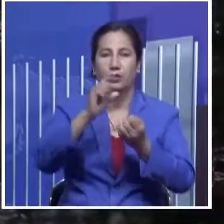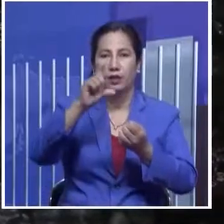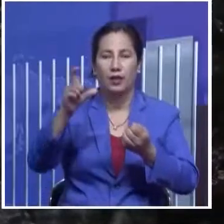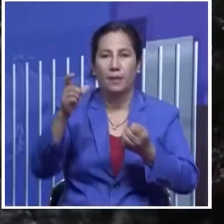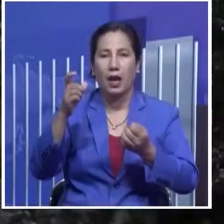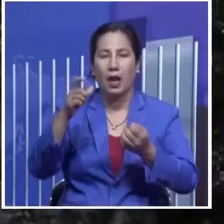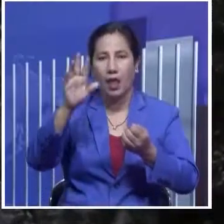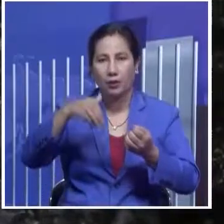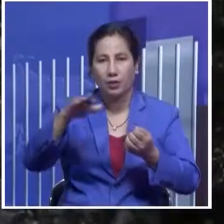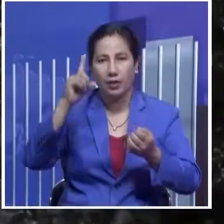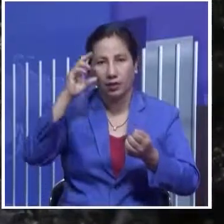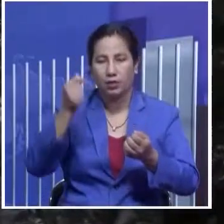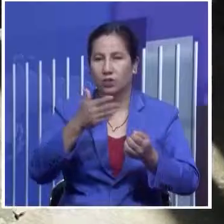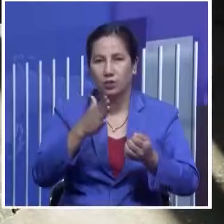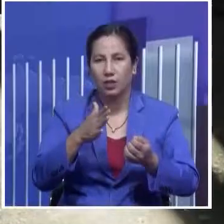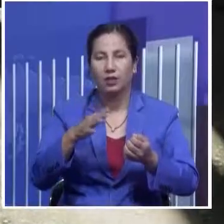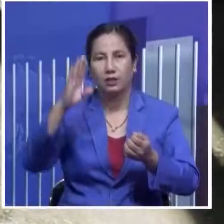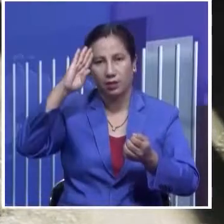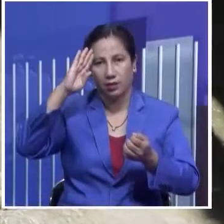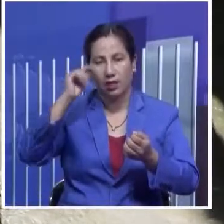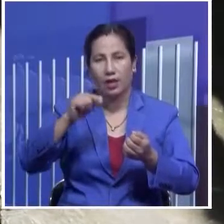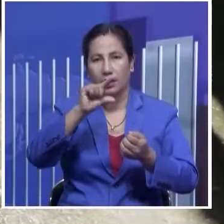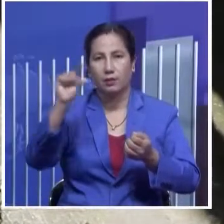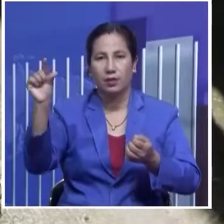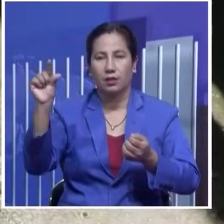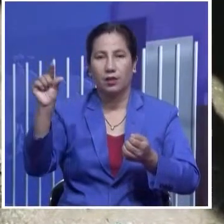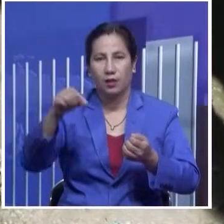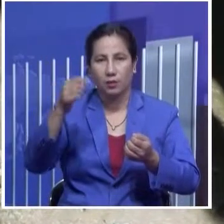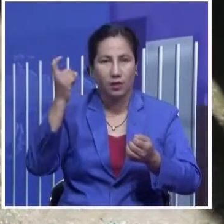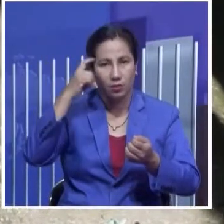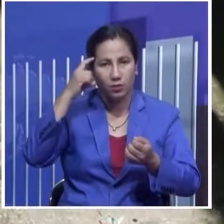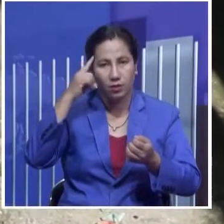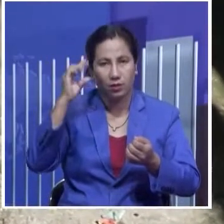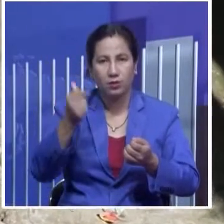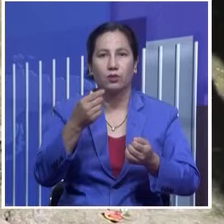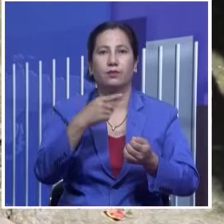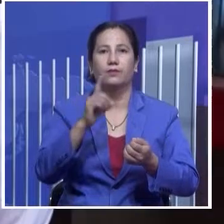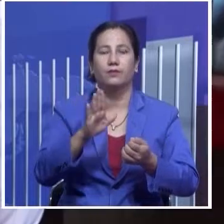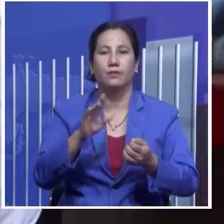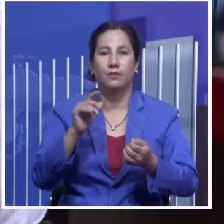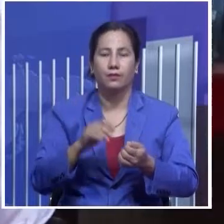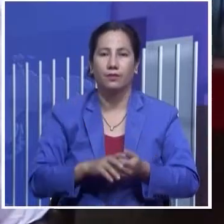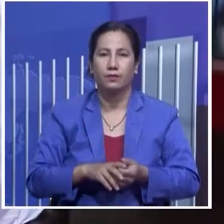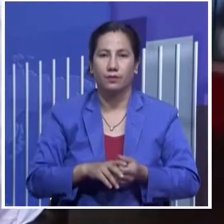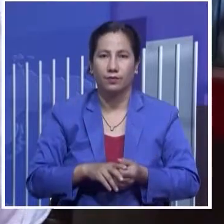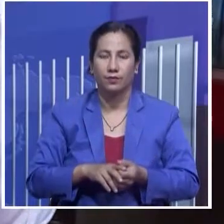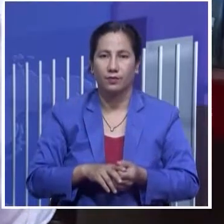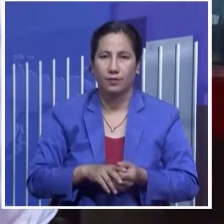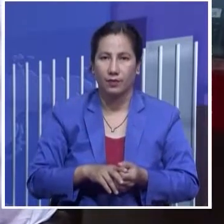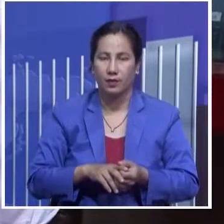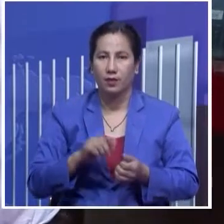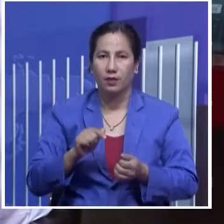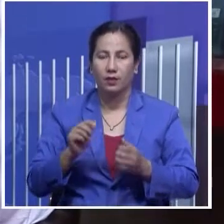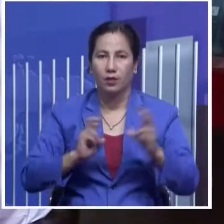आवत जावतमा सजिलो छैन। सरकारले यस विषयमा सोच्न जरुरी रहेको बताउँछन्। देश मिलेर मतलब त्यो